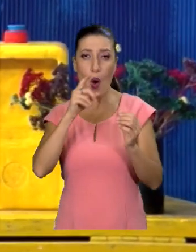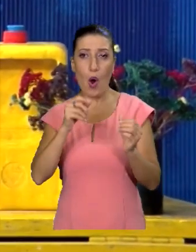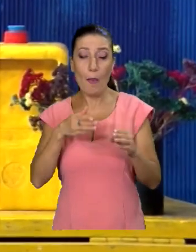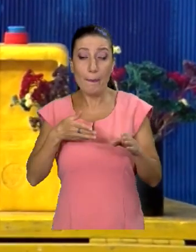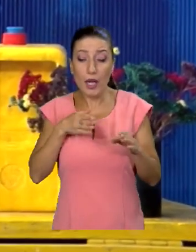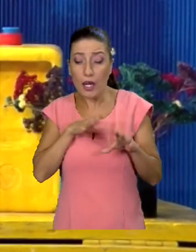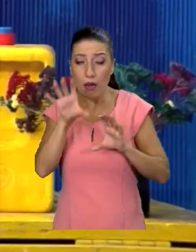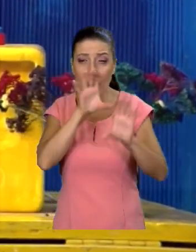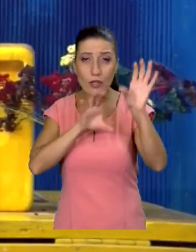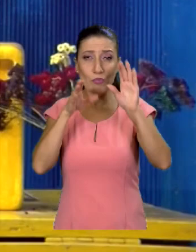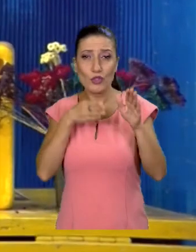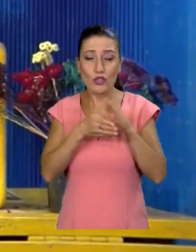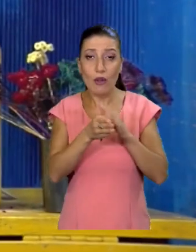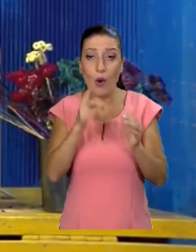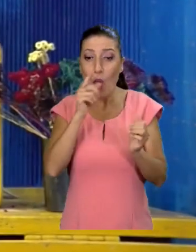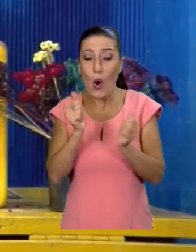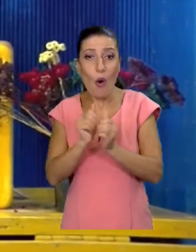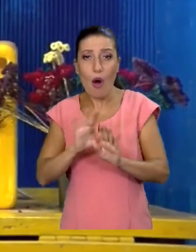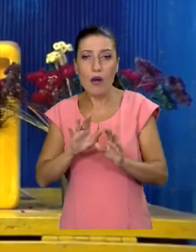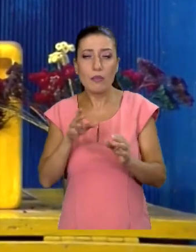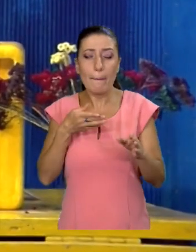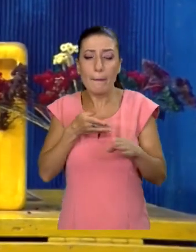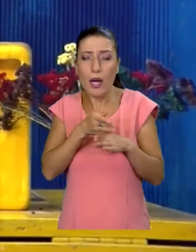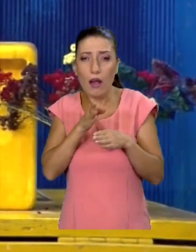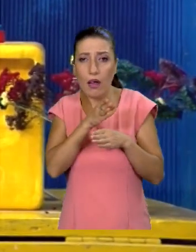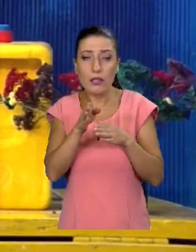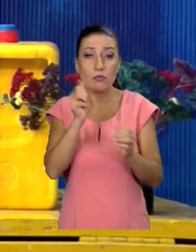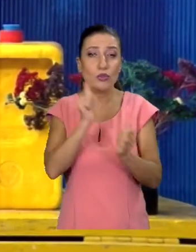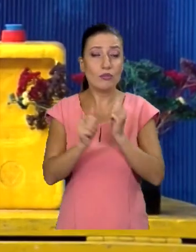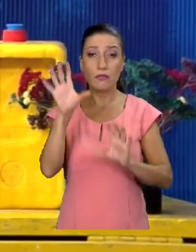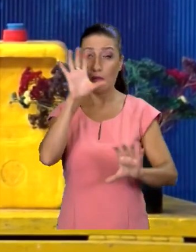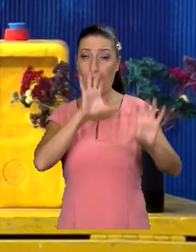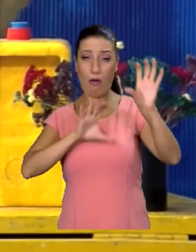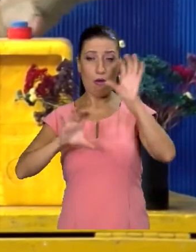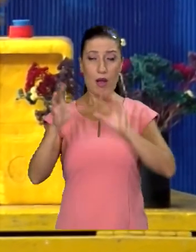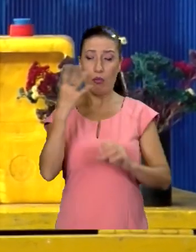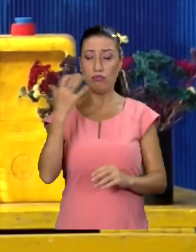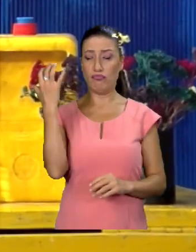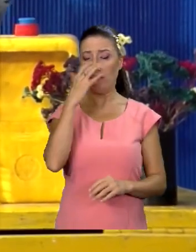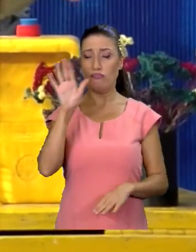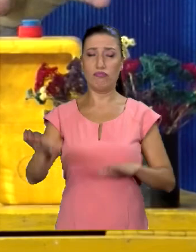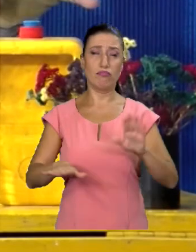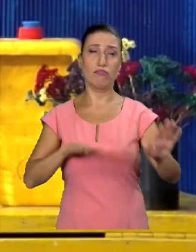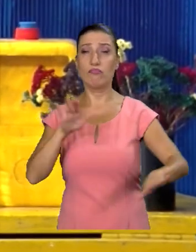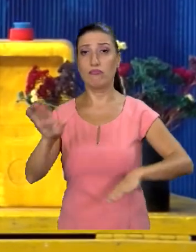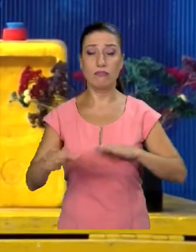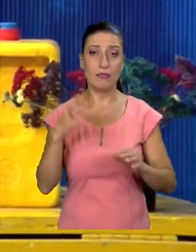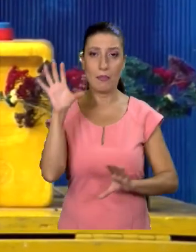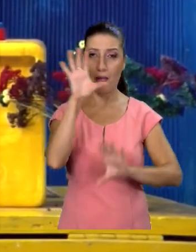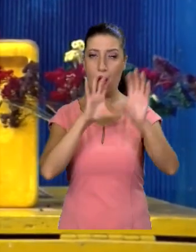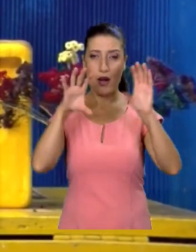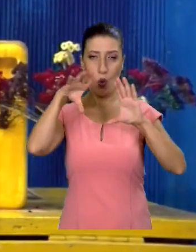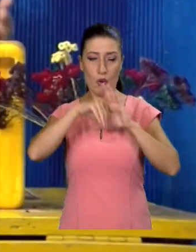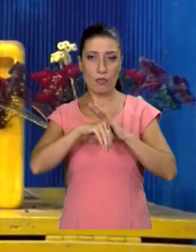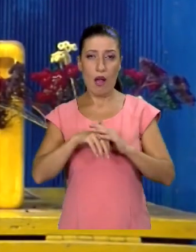ayl hets michov sireli pastikner metikner entek misht marakhughe bolora kharkhapumen marakhughi mech chigites